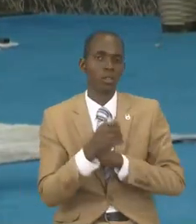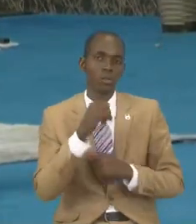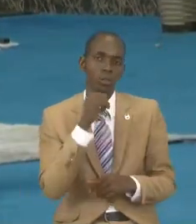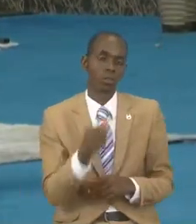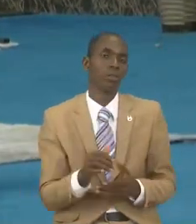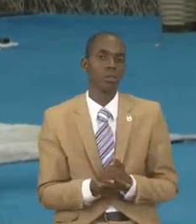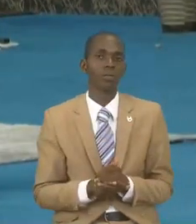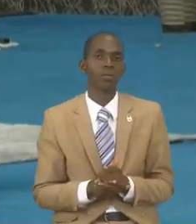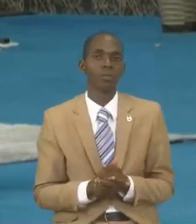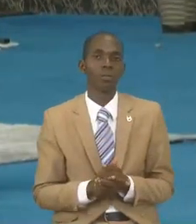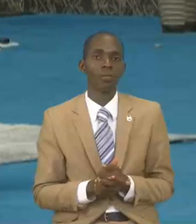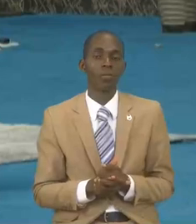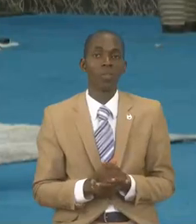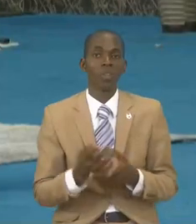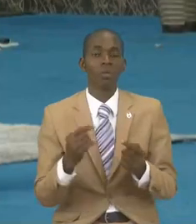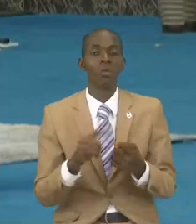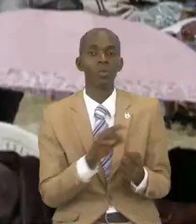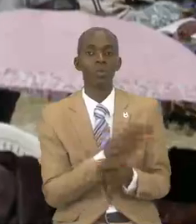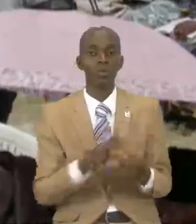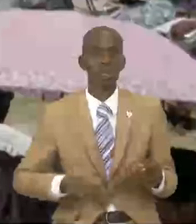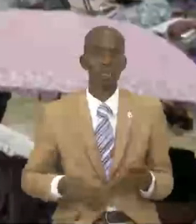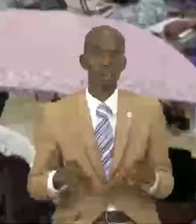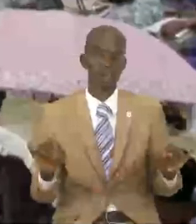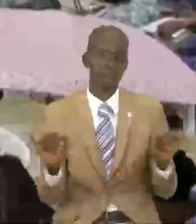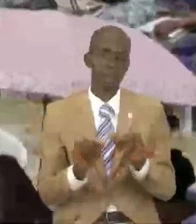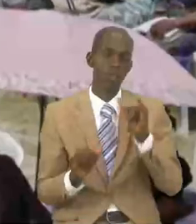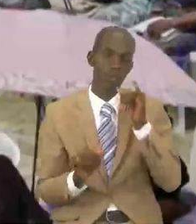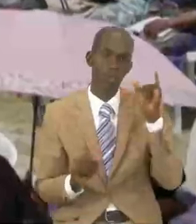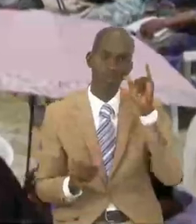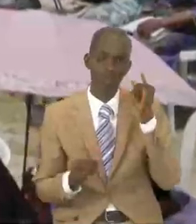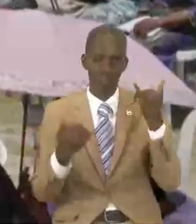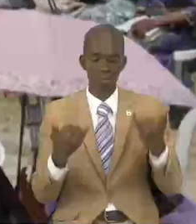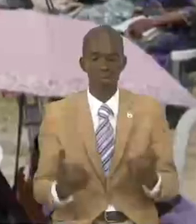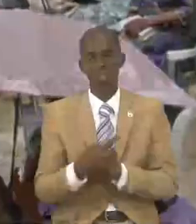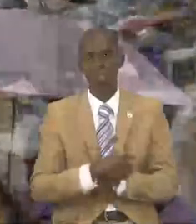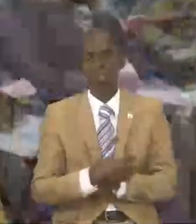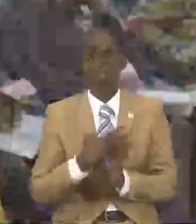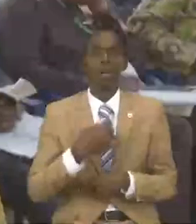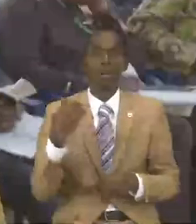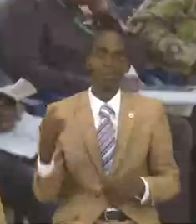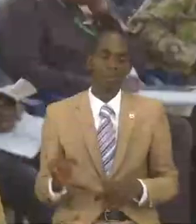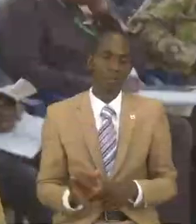Venant de Christ, le même hier, aujourd'hui et